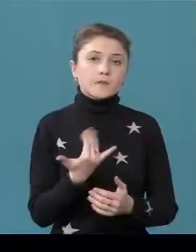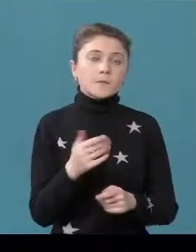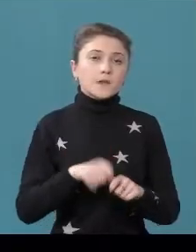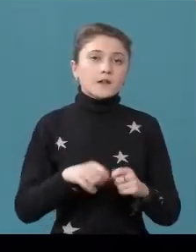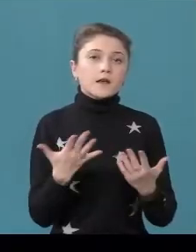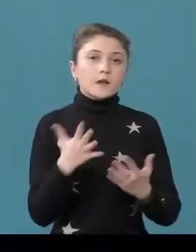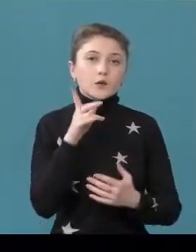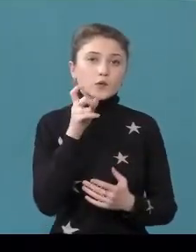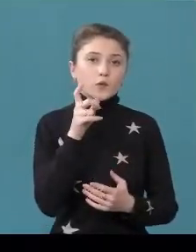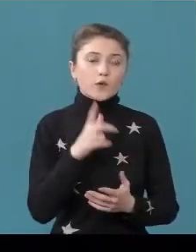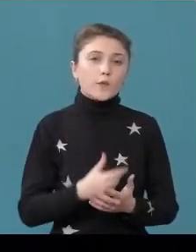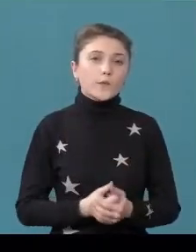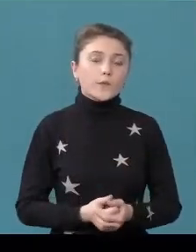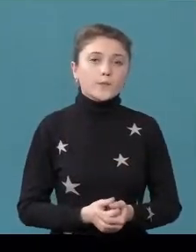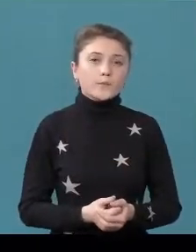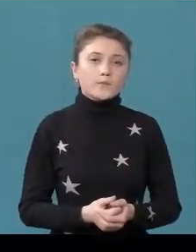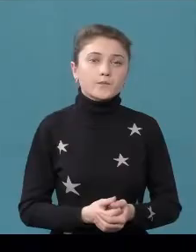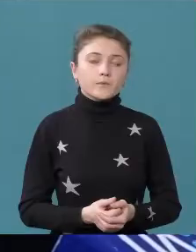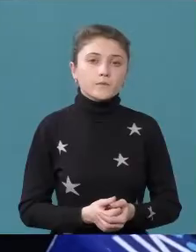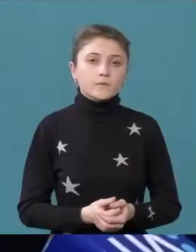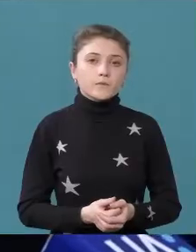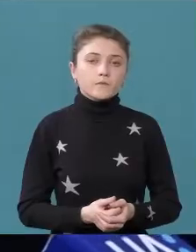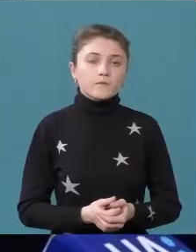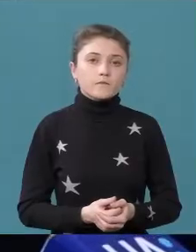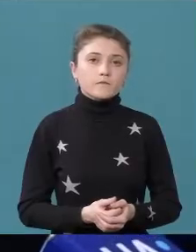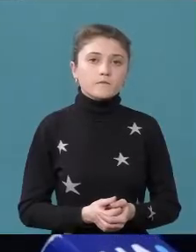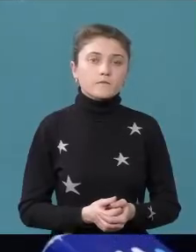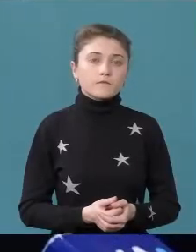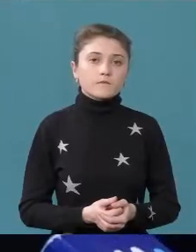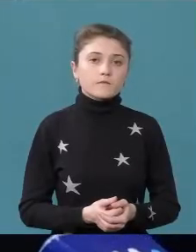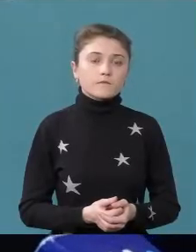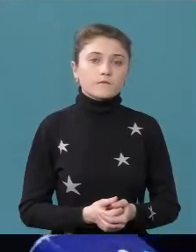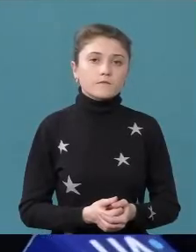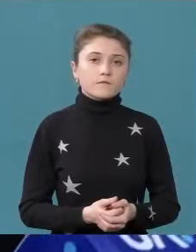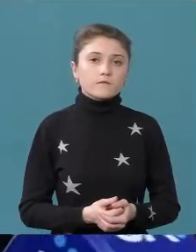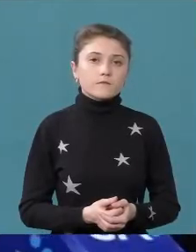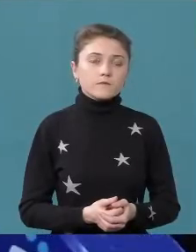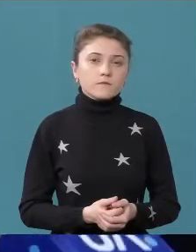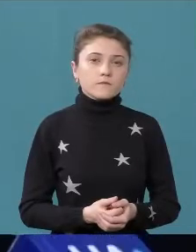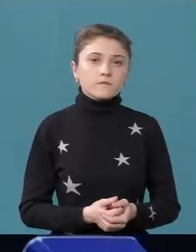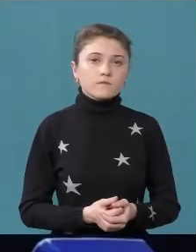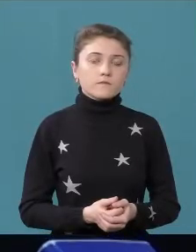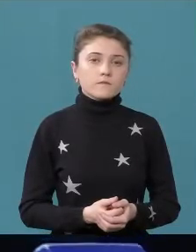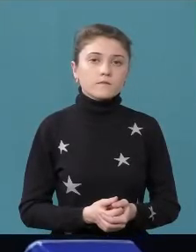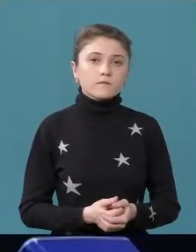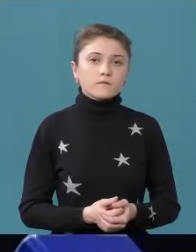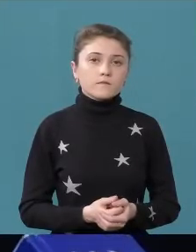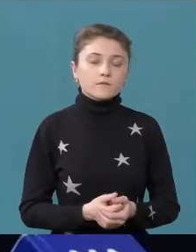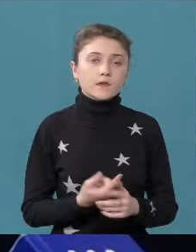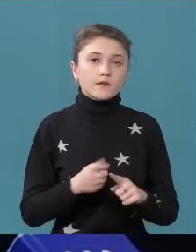цукор. Руки. Нічого, нічого. І це дасть воно вже? Дасть результат.